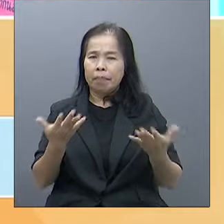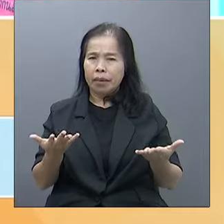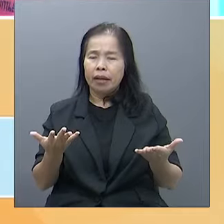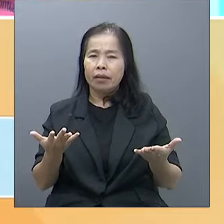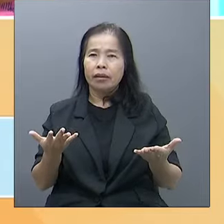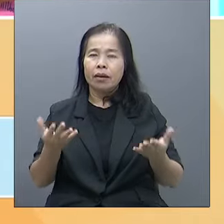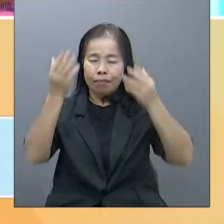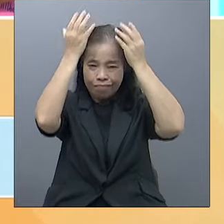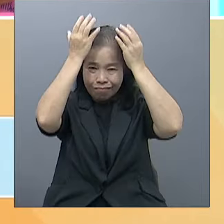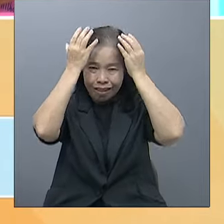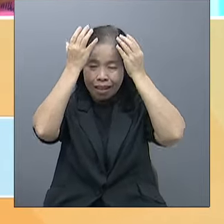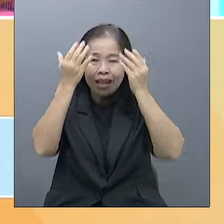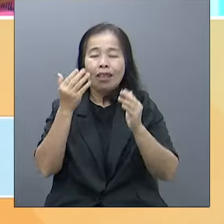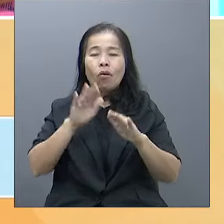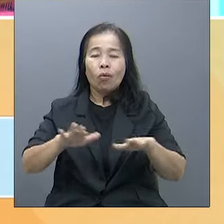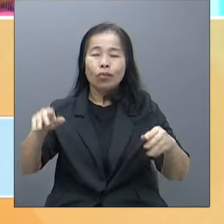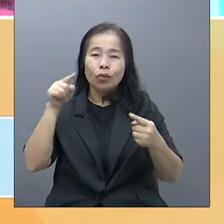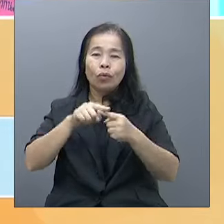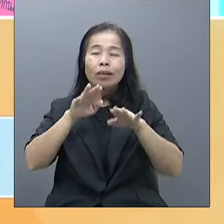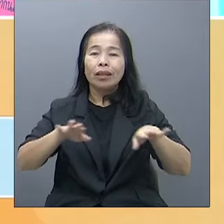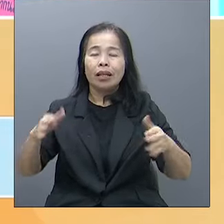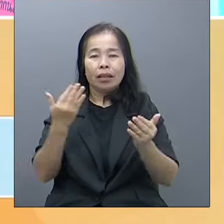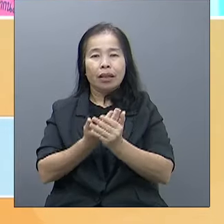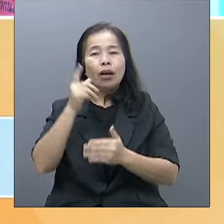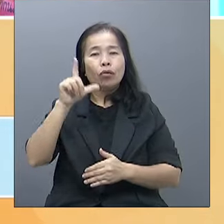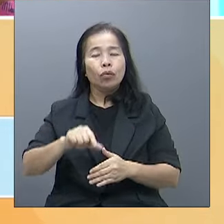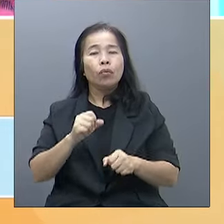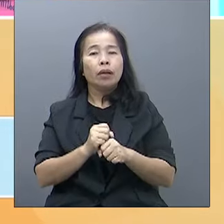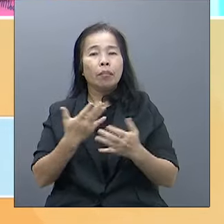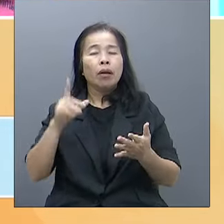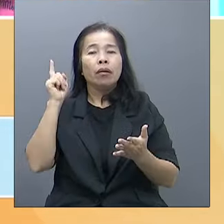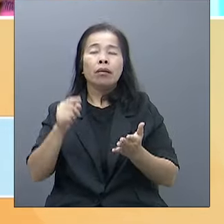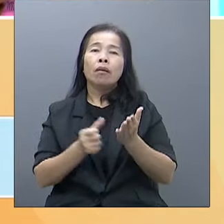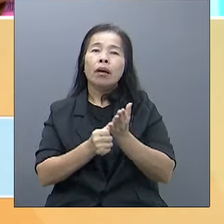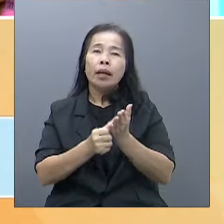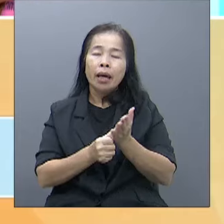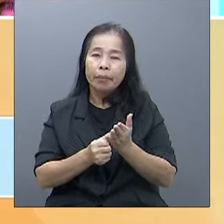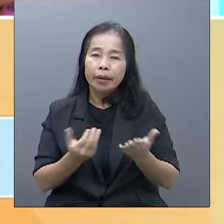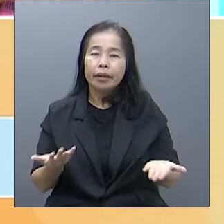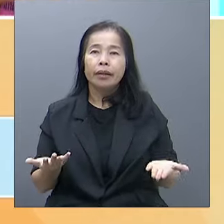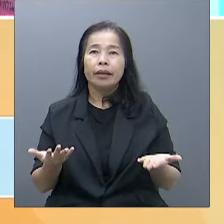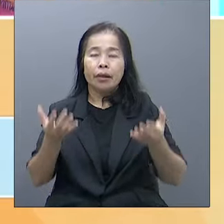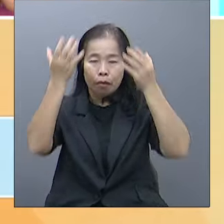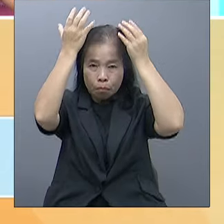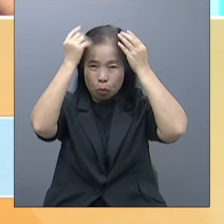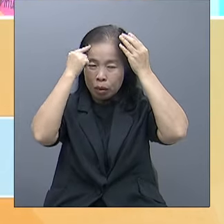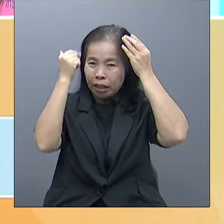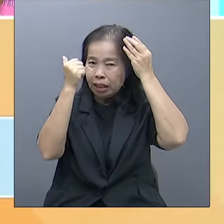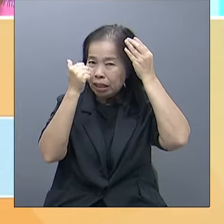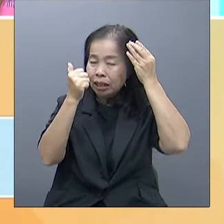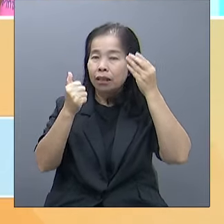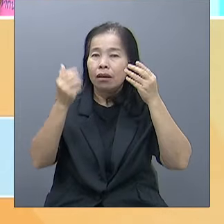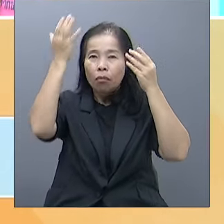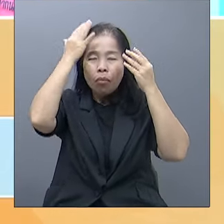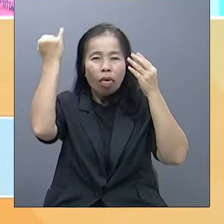ๆ หมวกกันน็อกที่แพงมากบางคนก็บอกว่าควรจะมีนโยบายให้มีหมวกกันน็อกแจกและหมวกกันน็อกที่มีคุณภาพน ะ ไม่ใช่หมวกกันน็อก